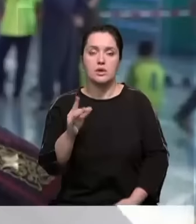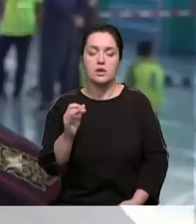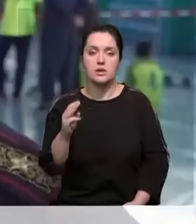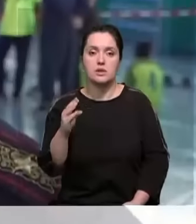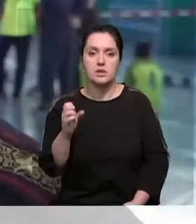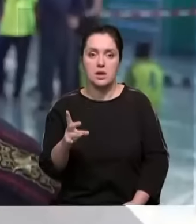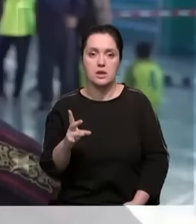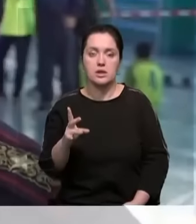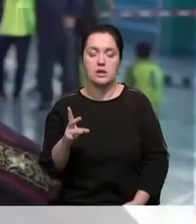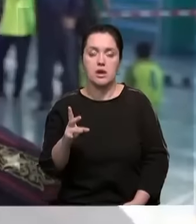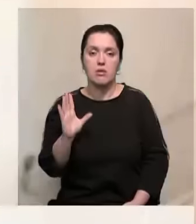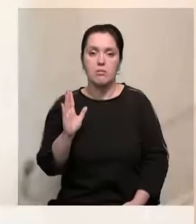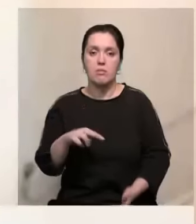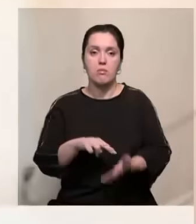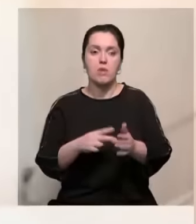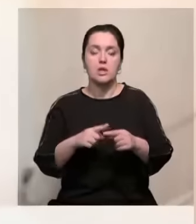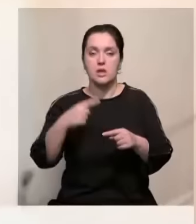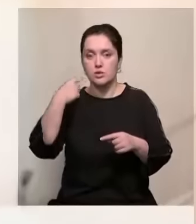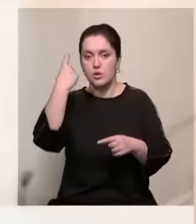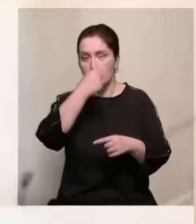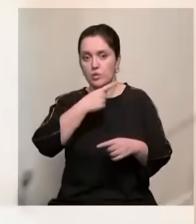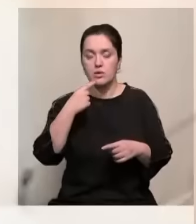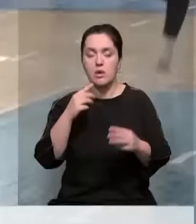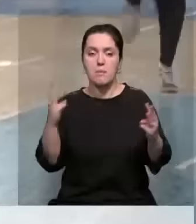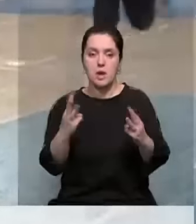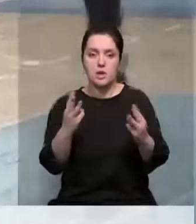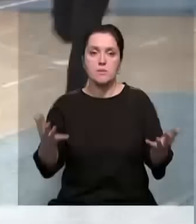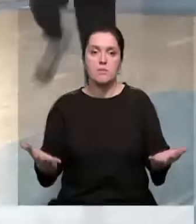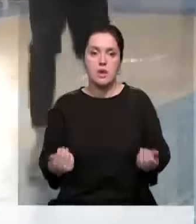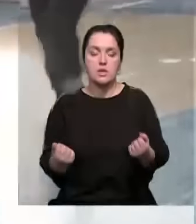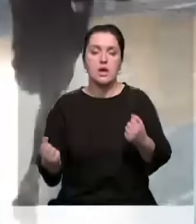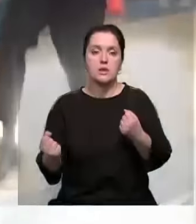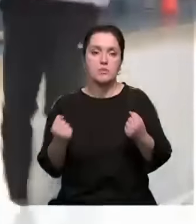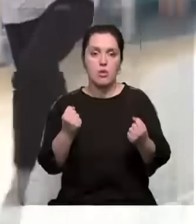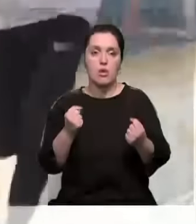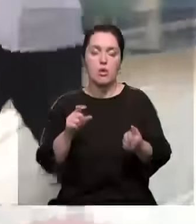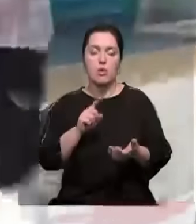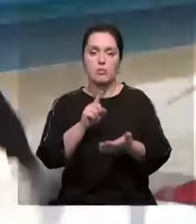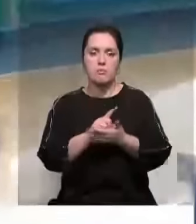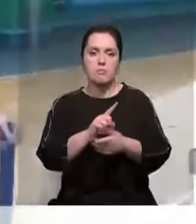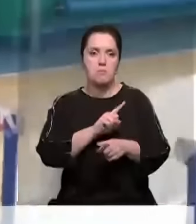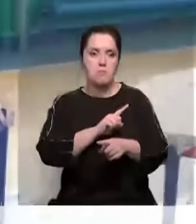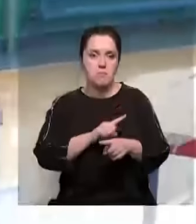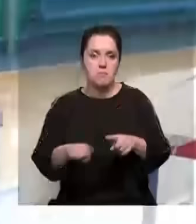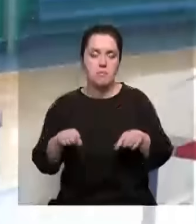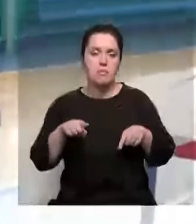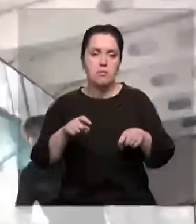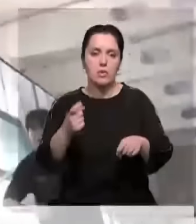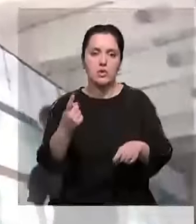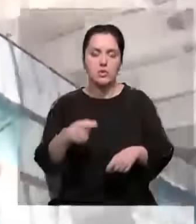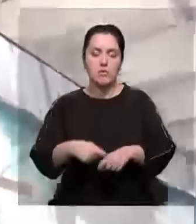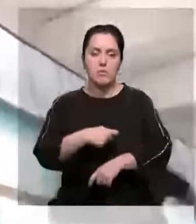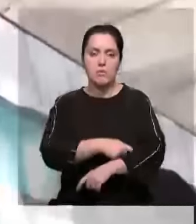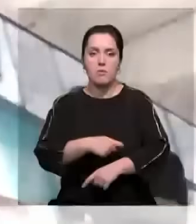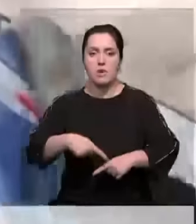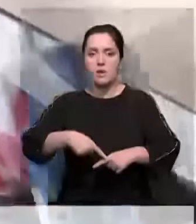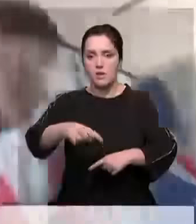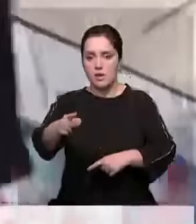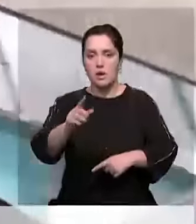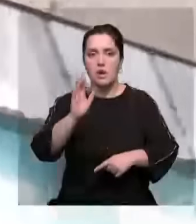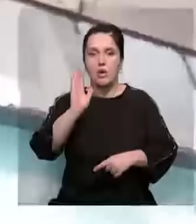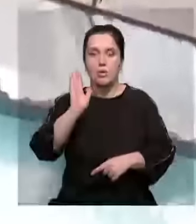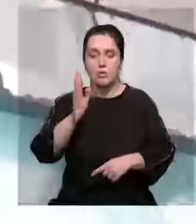мира запланирован на следующий год. Пожарно-спасательный спорт имеет свою специфику. Спортсмен должен быстро преодолевать 100-метровую полосу с препятствиями, подняться